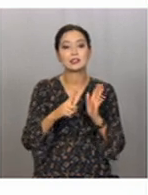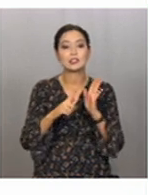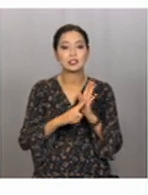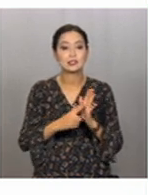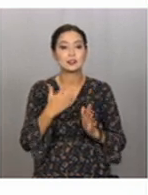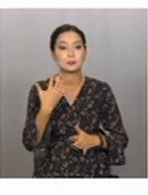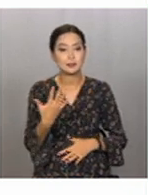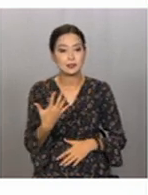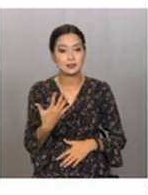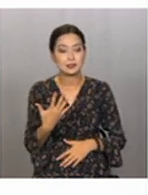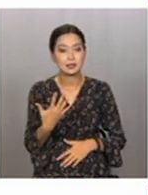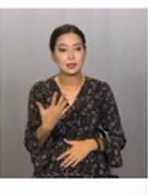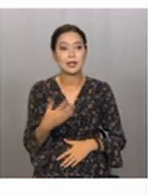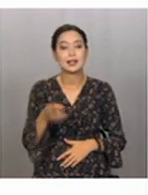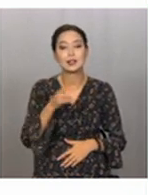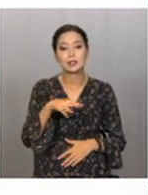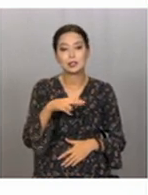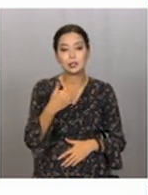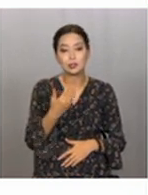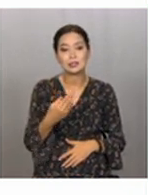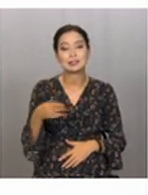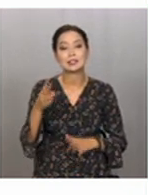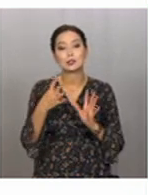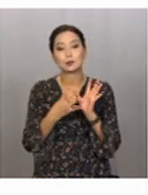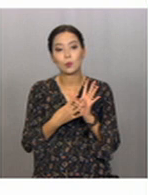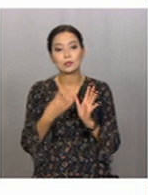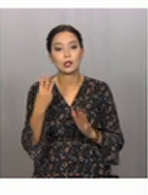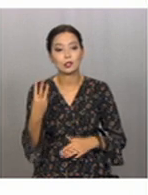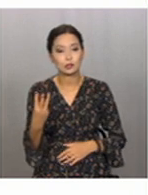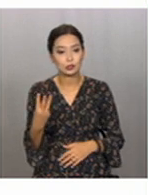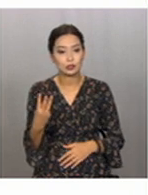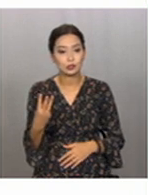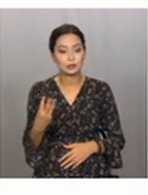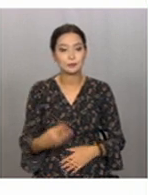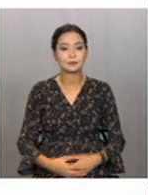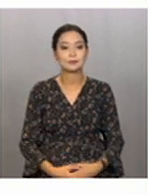координаттары 7-5, Д нүктесінің координаттары 9-3.